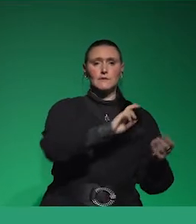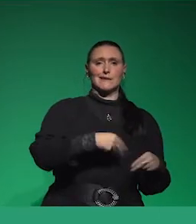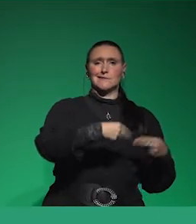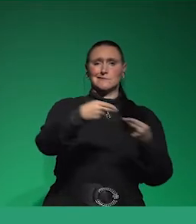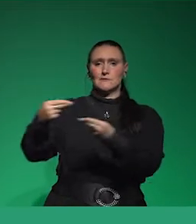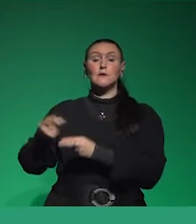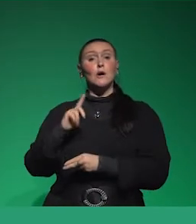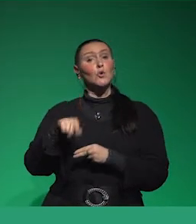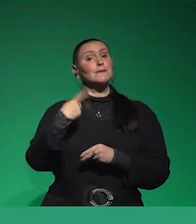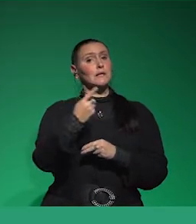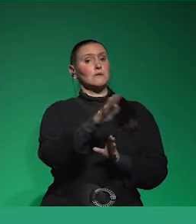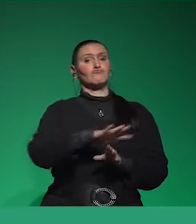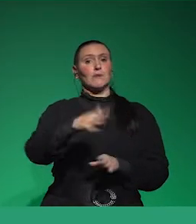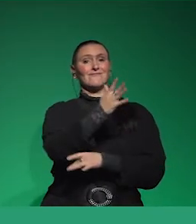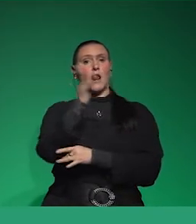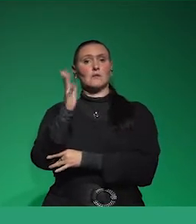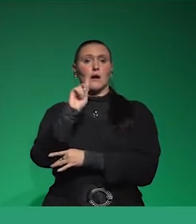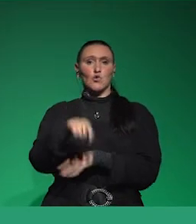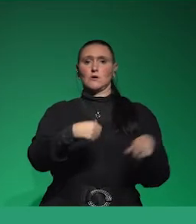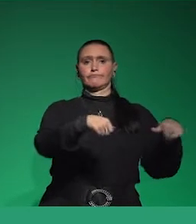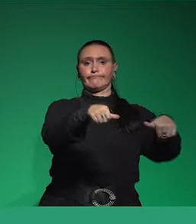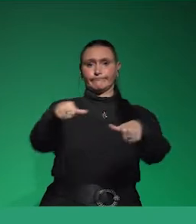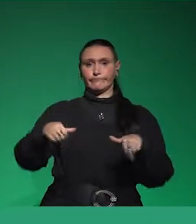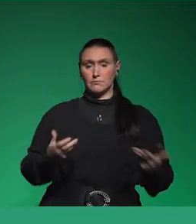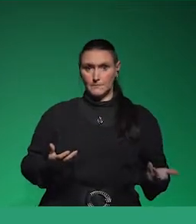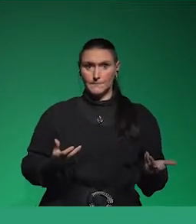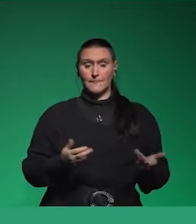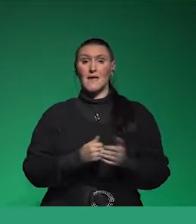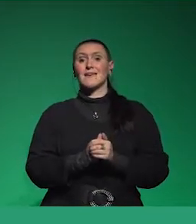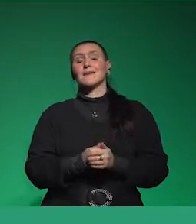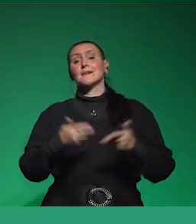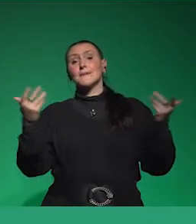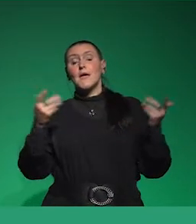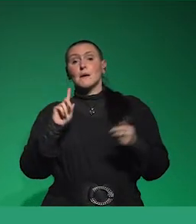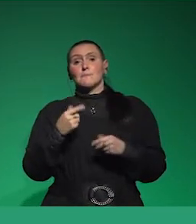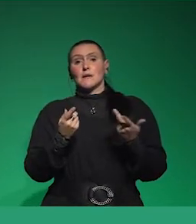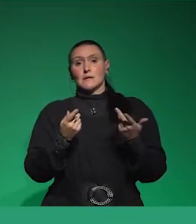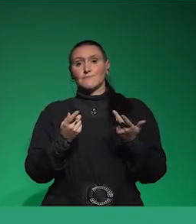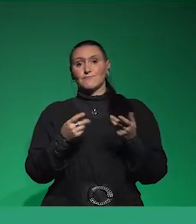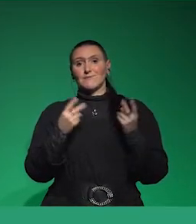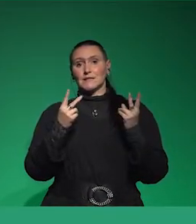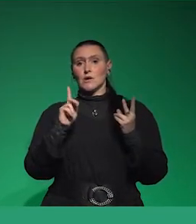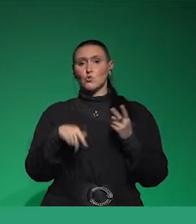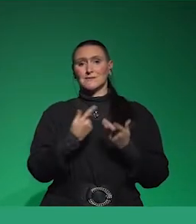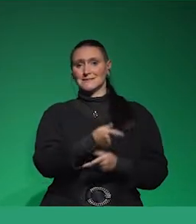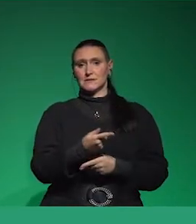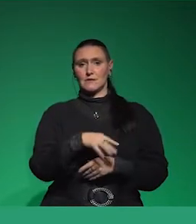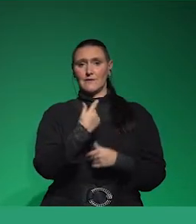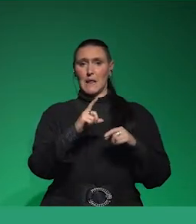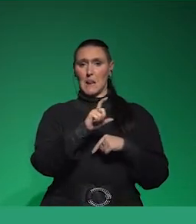sehr wichtig zu wissen, dass die Setzlinge in der Regel wurzelnackt sind. Also das sind